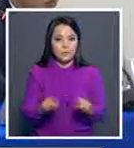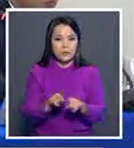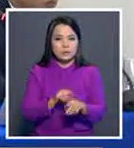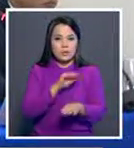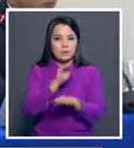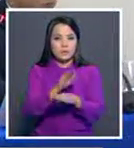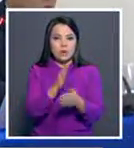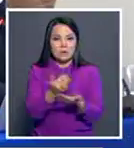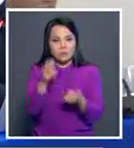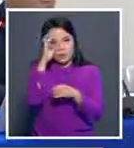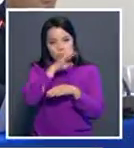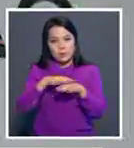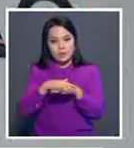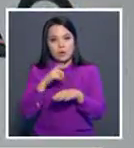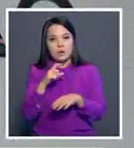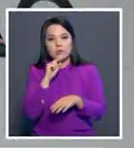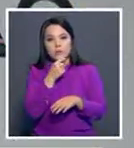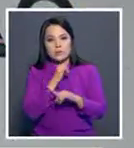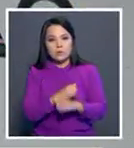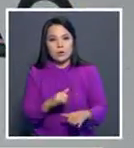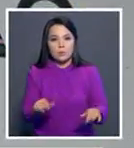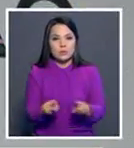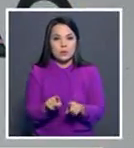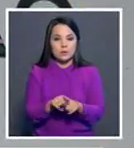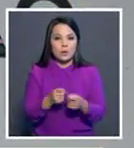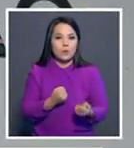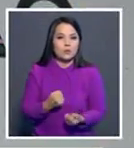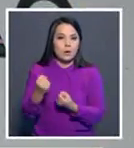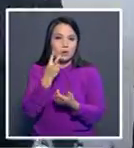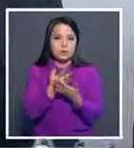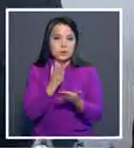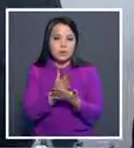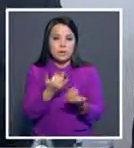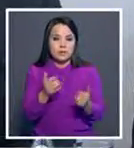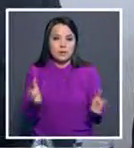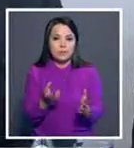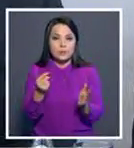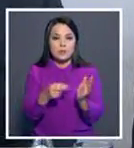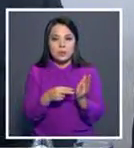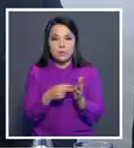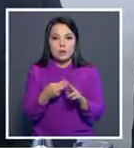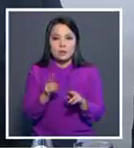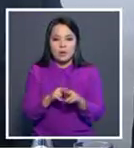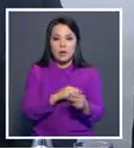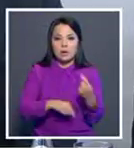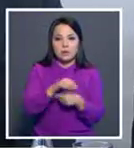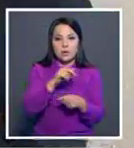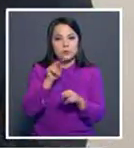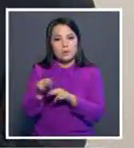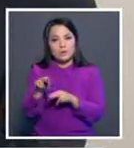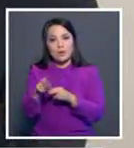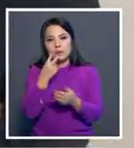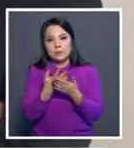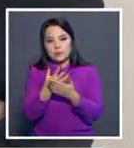тигізеді. Осылайша мемлекеттің экономикалық дамуына қолдау көрсетпекші. Қаражатты сақтау мен оны айналдырудың жолдарын үйретіп,